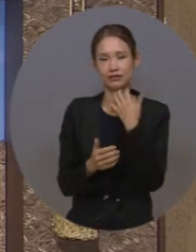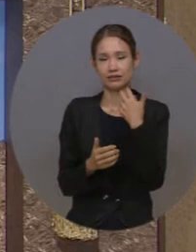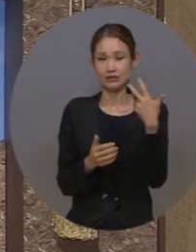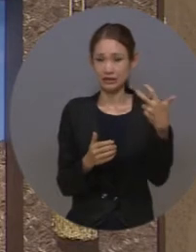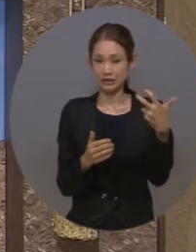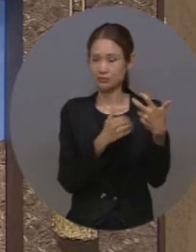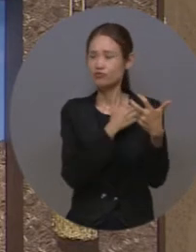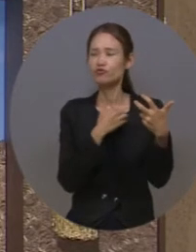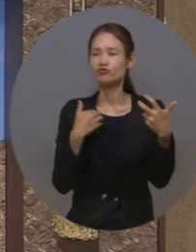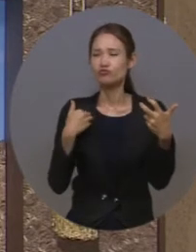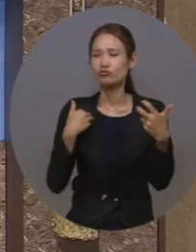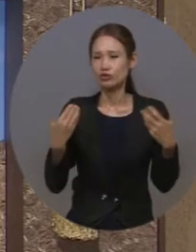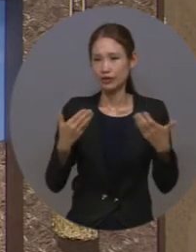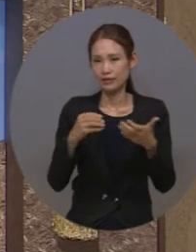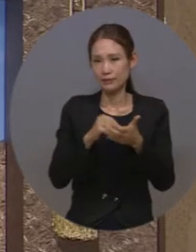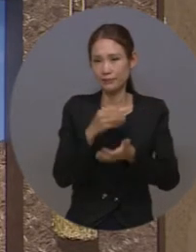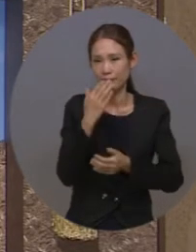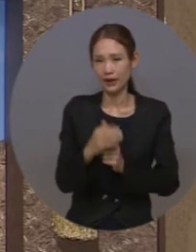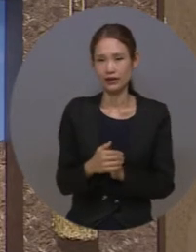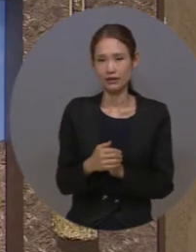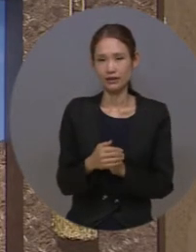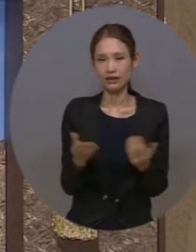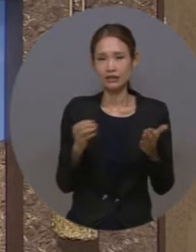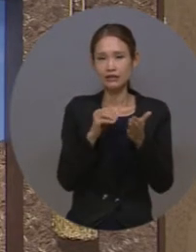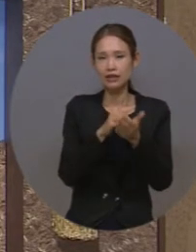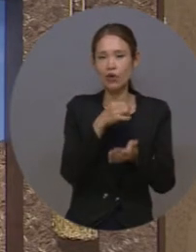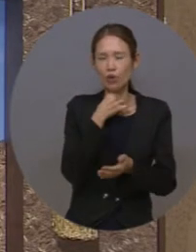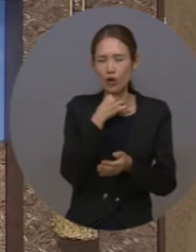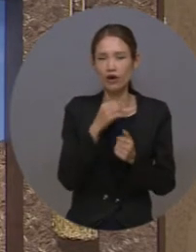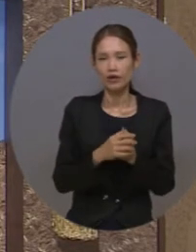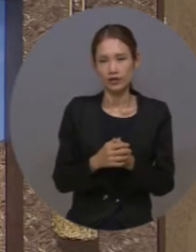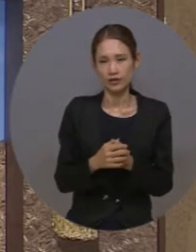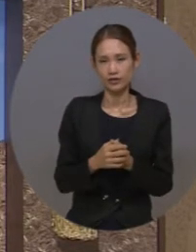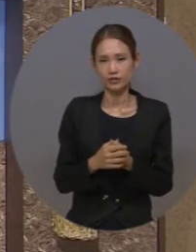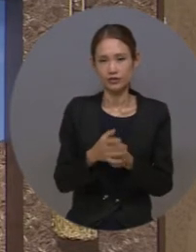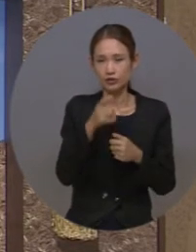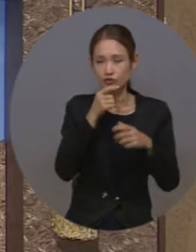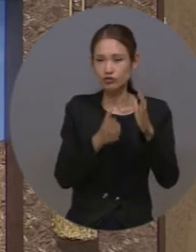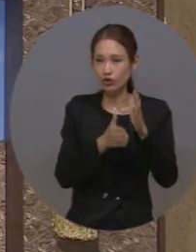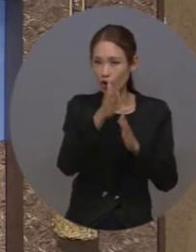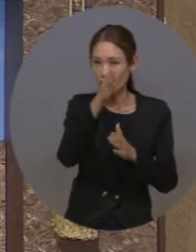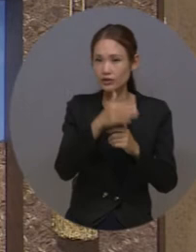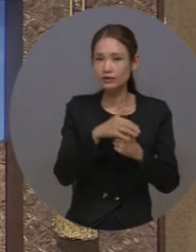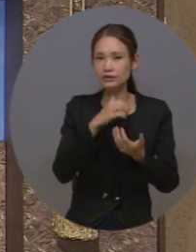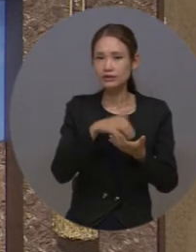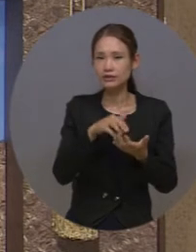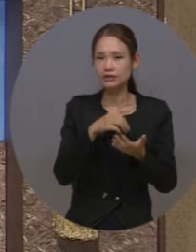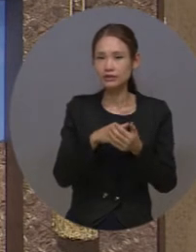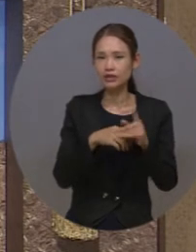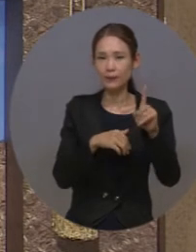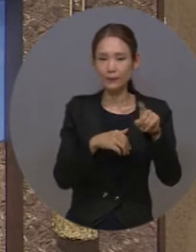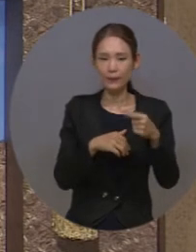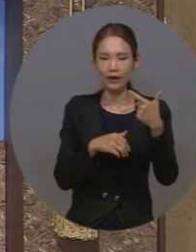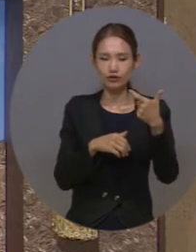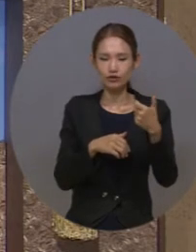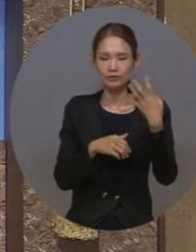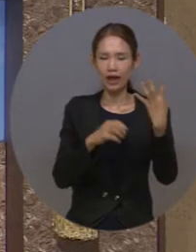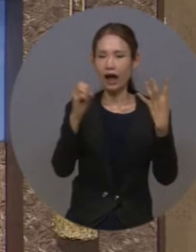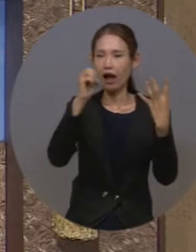충분히 일을 할 수가 있기 때문에 네. 일자리를 하고 싶은데 지금 수원시 같은 경우는 한 164억이라는 예산을